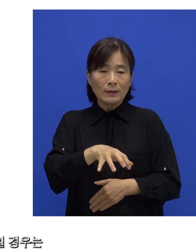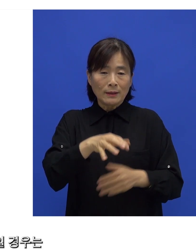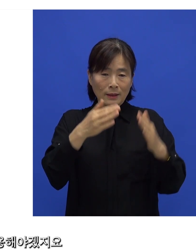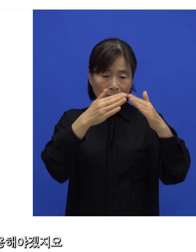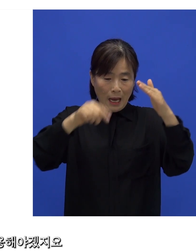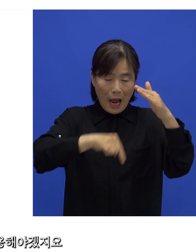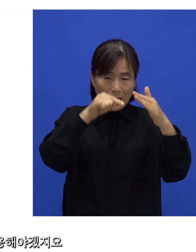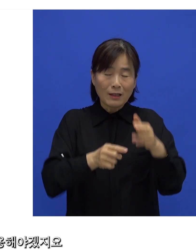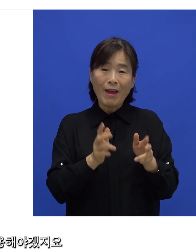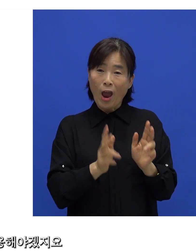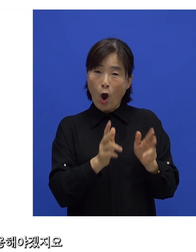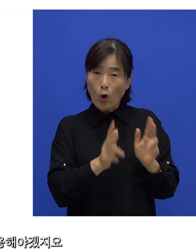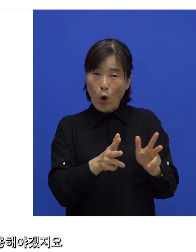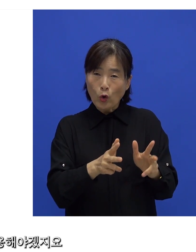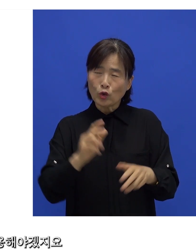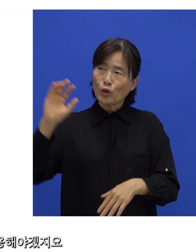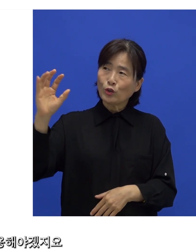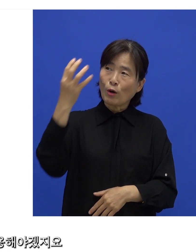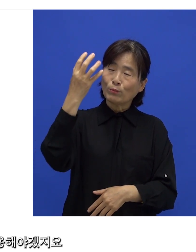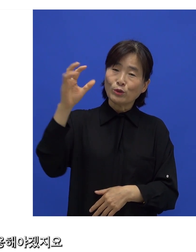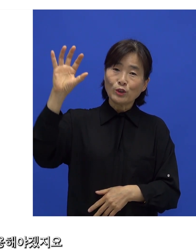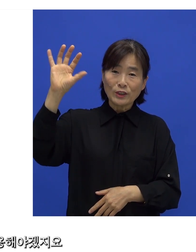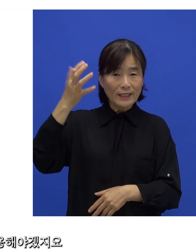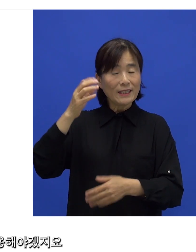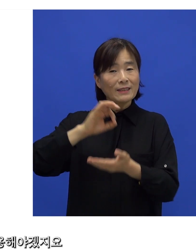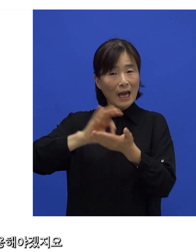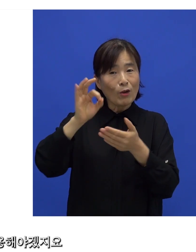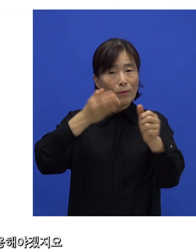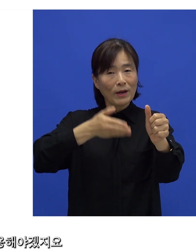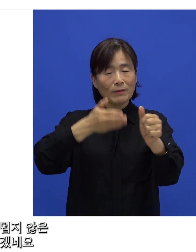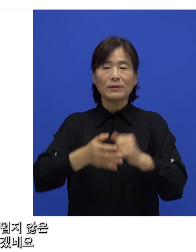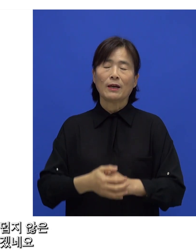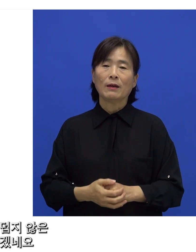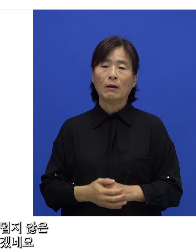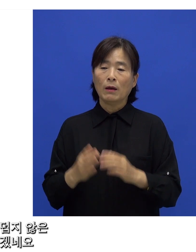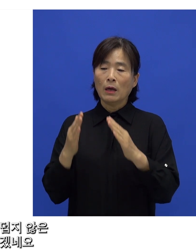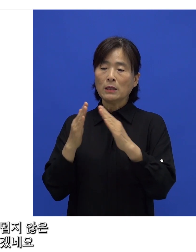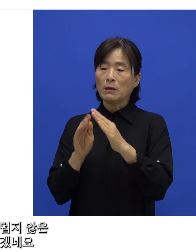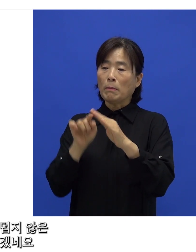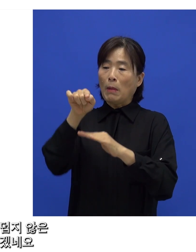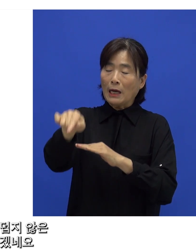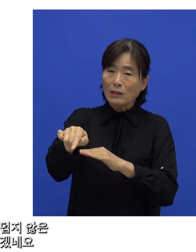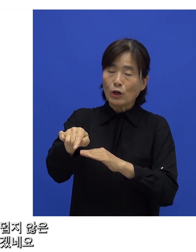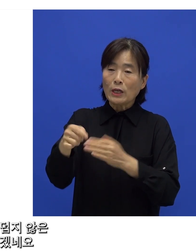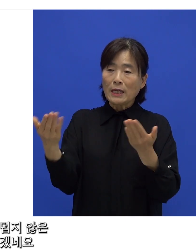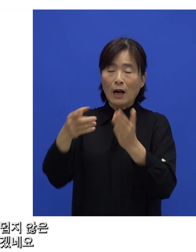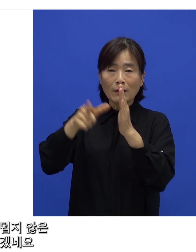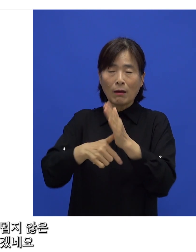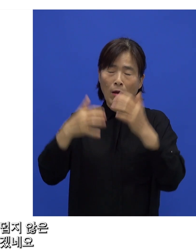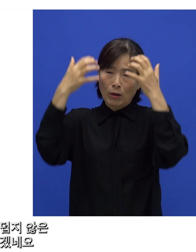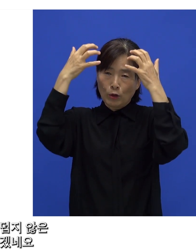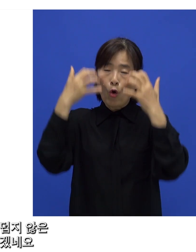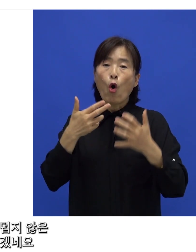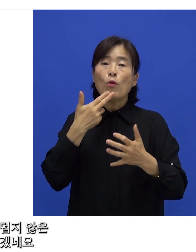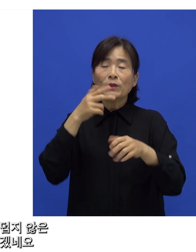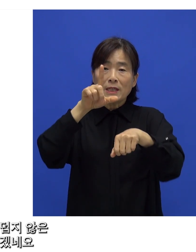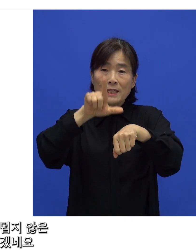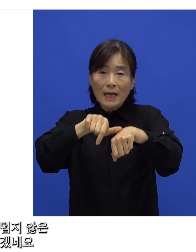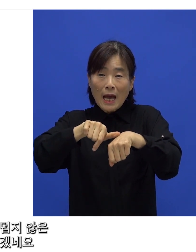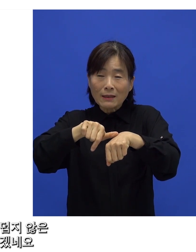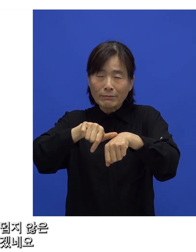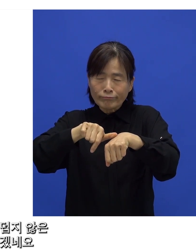경우는 에어컨이나 선풍기를 사용해야겠습니다. 밖에서 일하는 분들은 덥지 않은 시간을